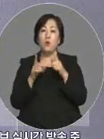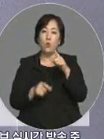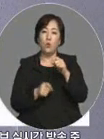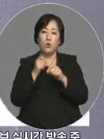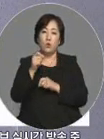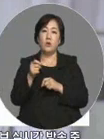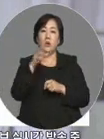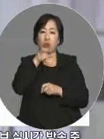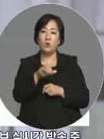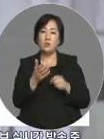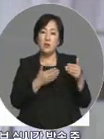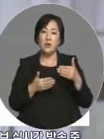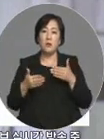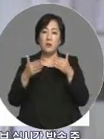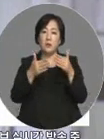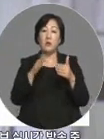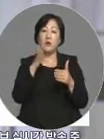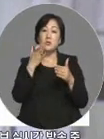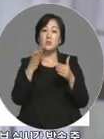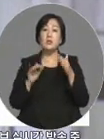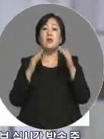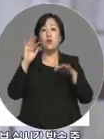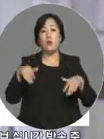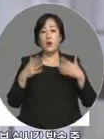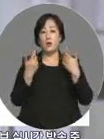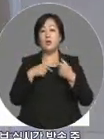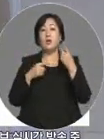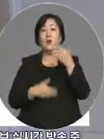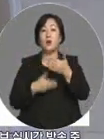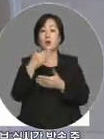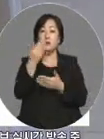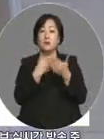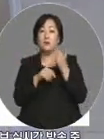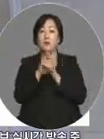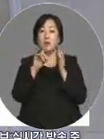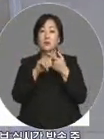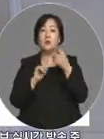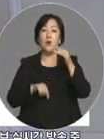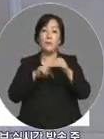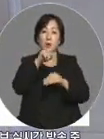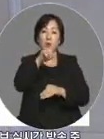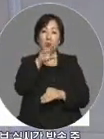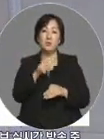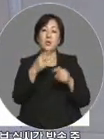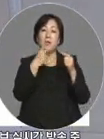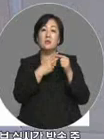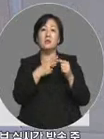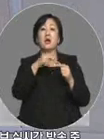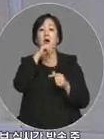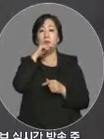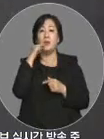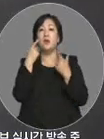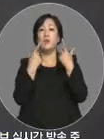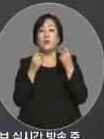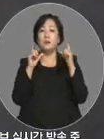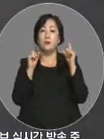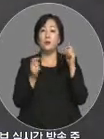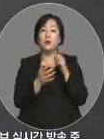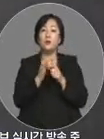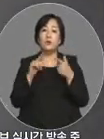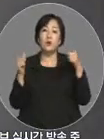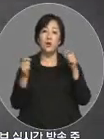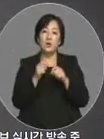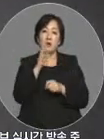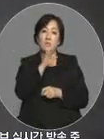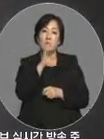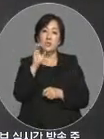대부분이 화장실 환기를 위해 창문이 복도 쪽으로 나 있는 구조이다 보니 2차 피해가 우려되는 상황. 경찰은 인근